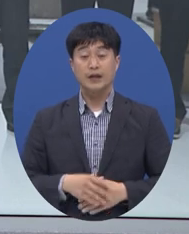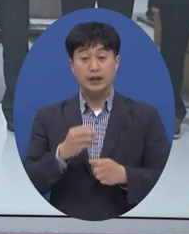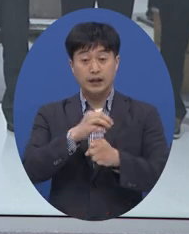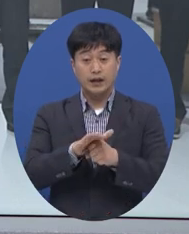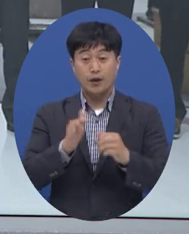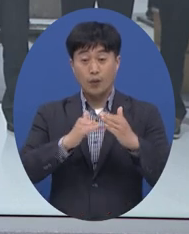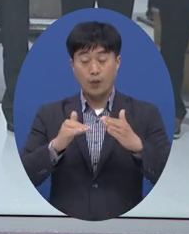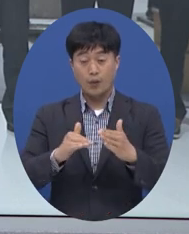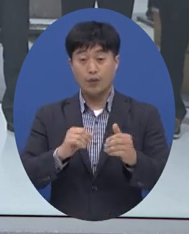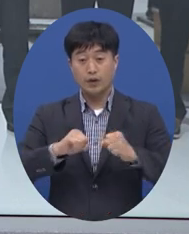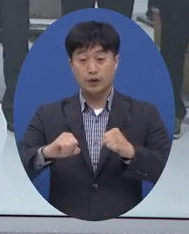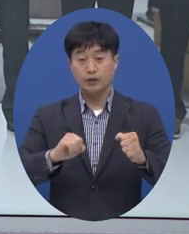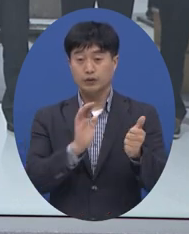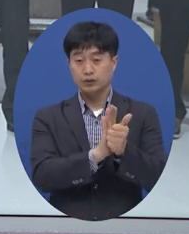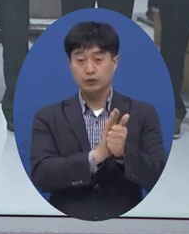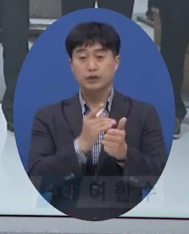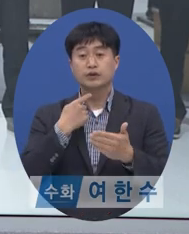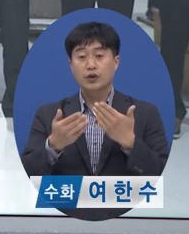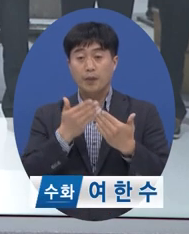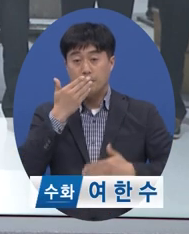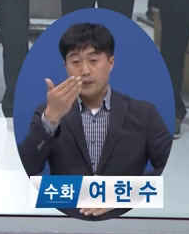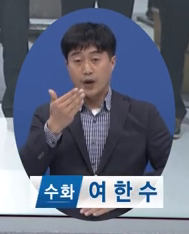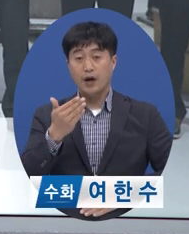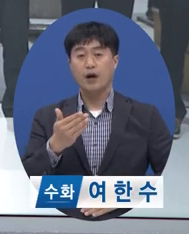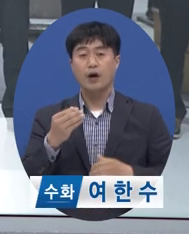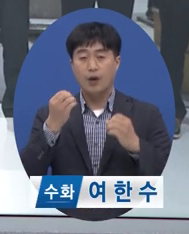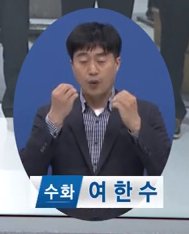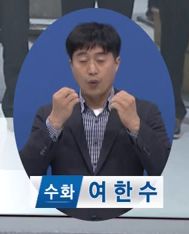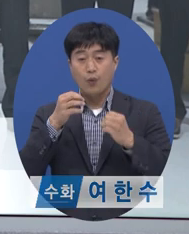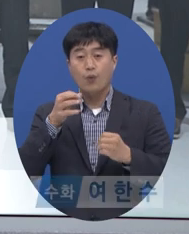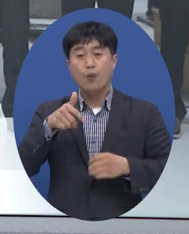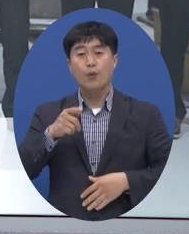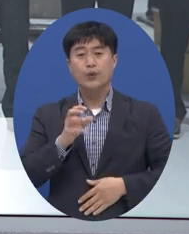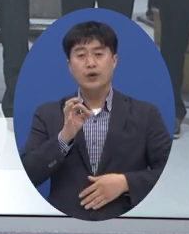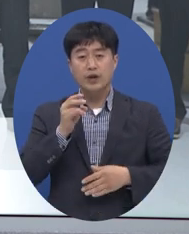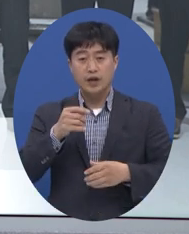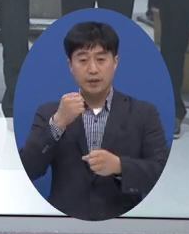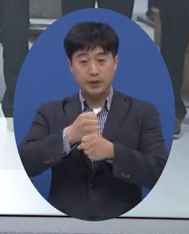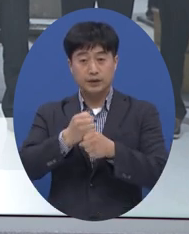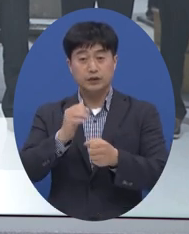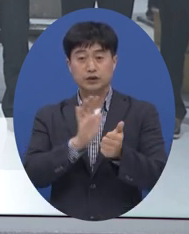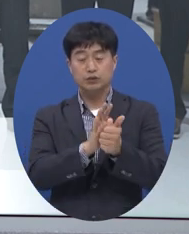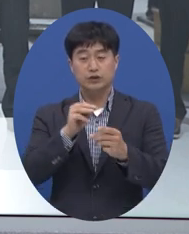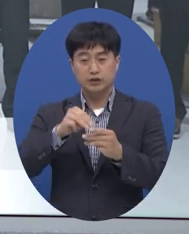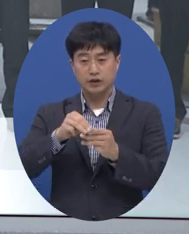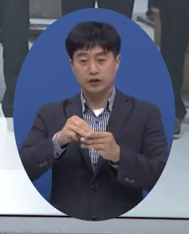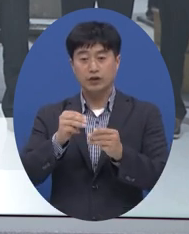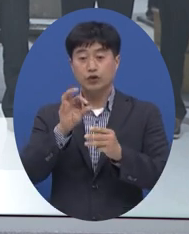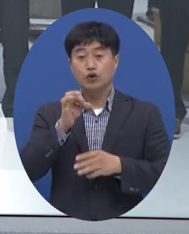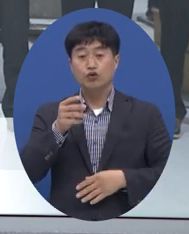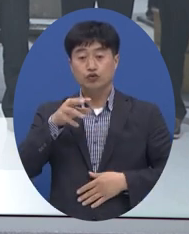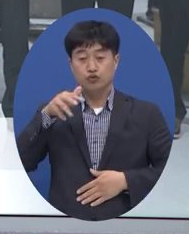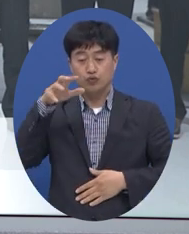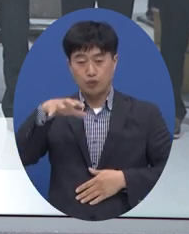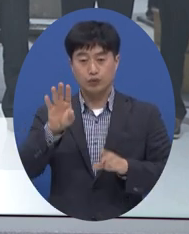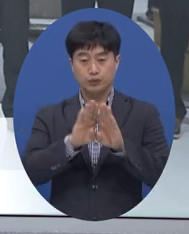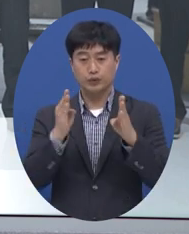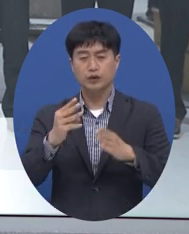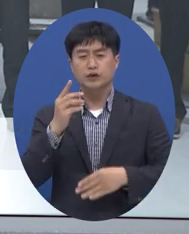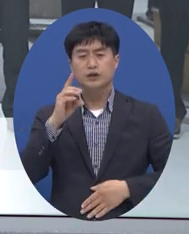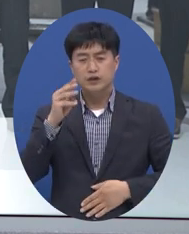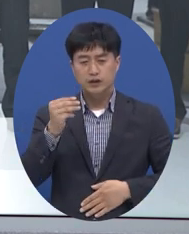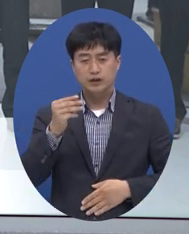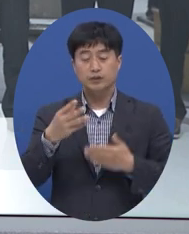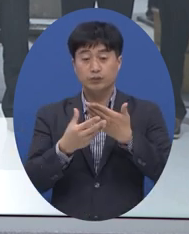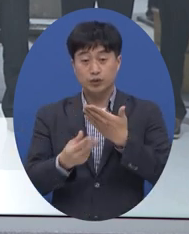다양한 공예 활동을 지원하고 체험할 수 있는 경기공예창작지원센터가 여주에 처음 문을 열었습니다. 3D 프린터와 레이저 조각기